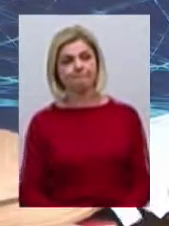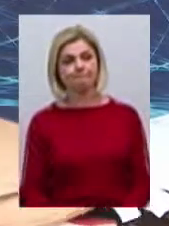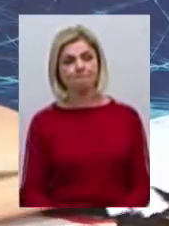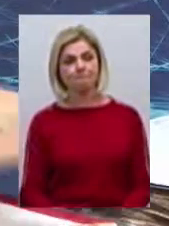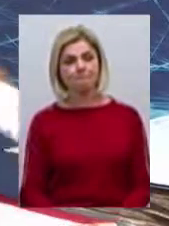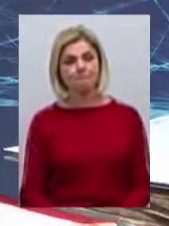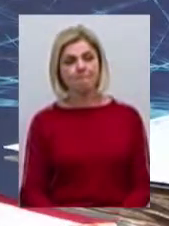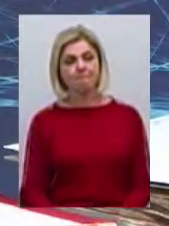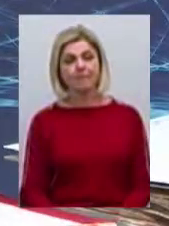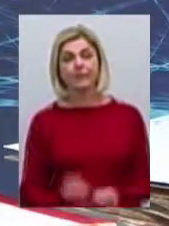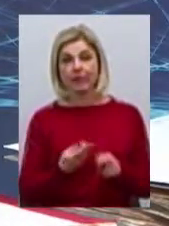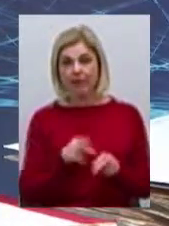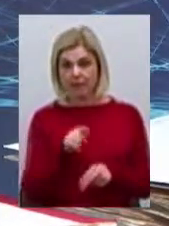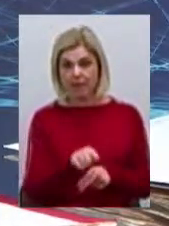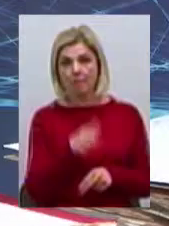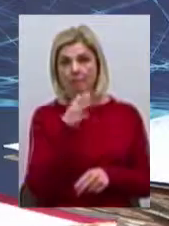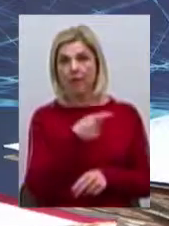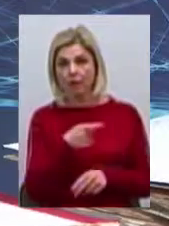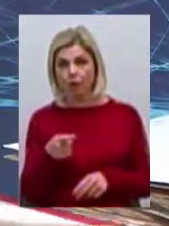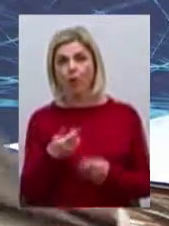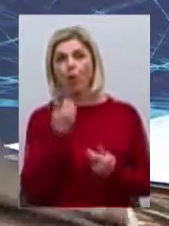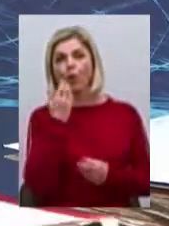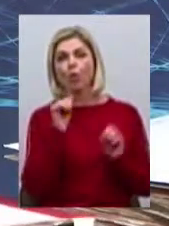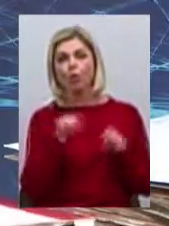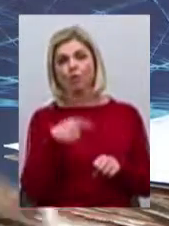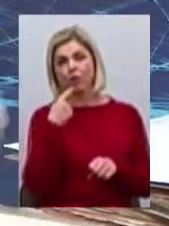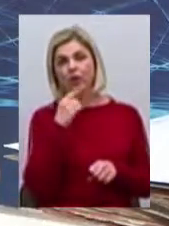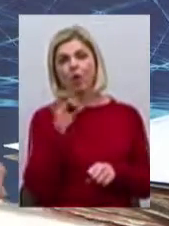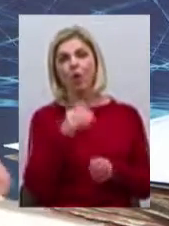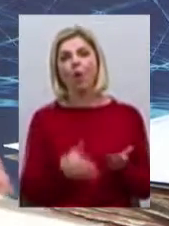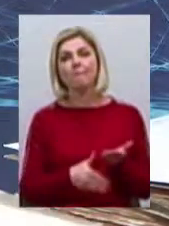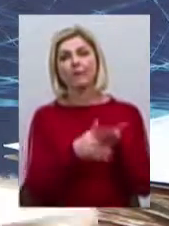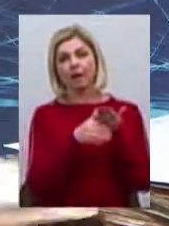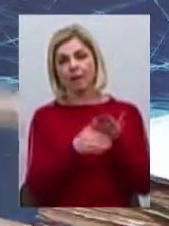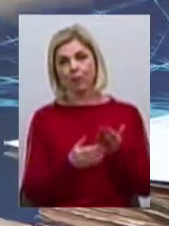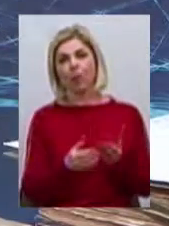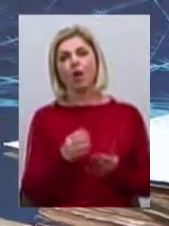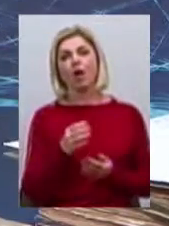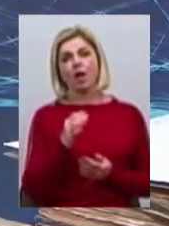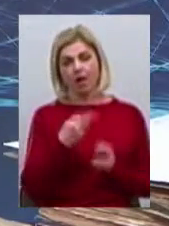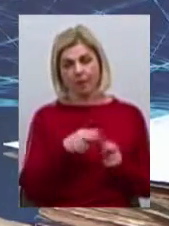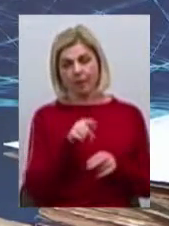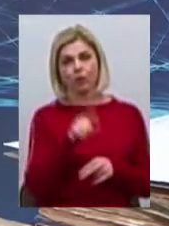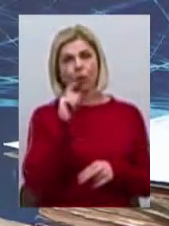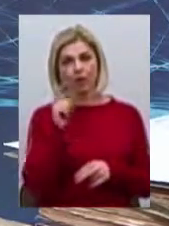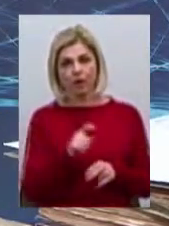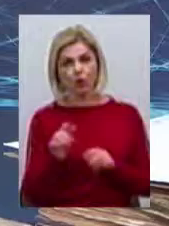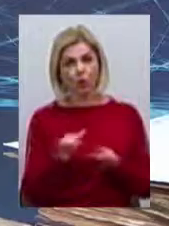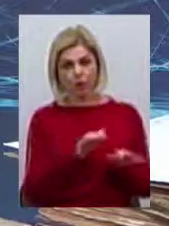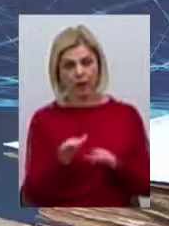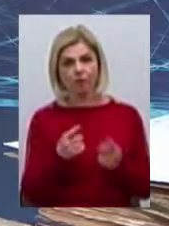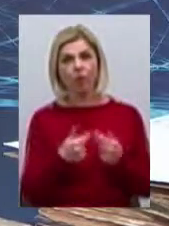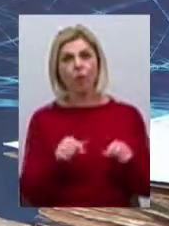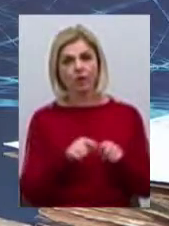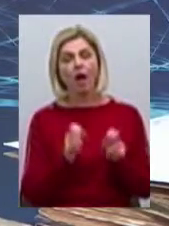побачити. Це вже той період, коли можна говорити про підтримку більшу чи меншу саме українських рухів, організацій, кандидатів. Так, як